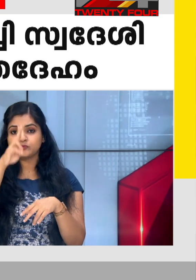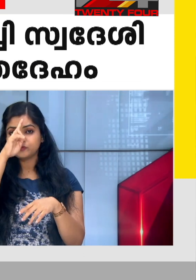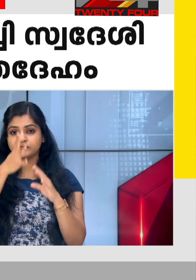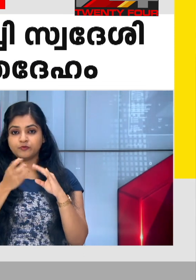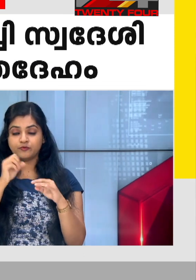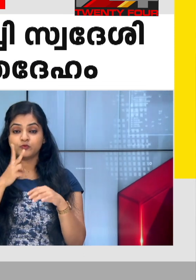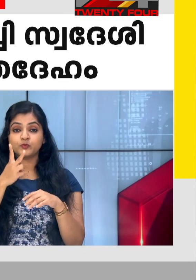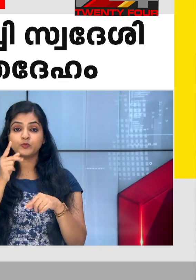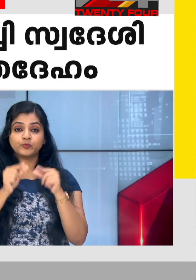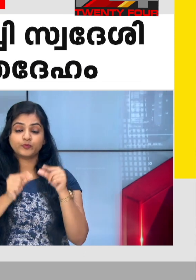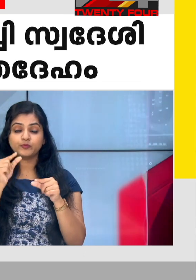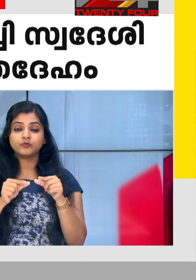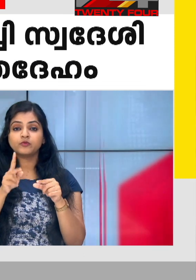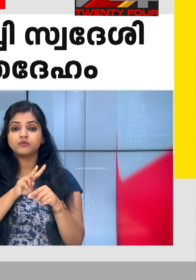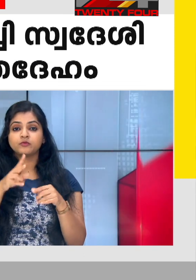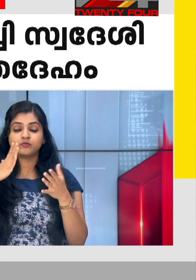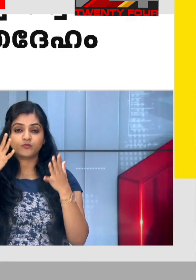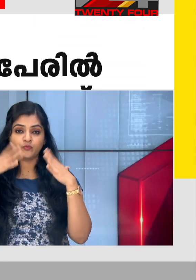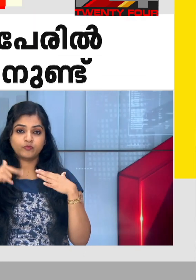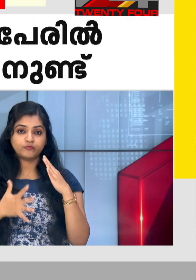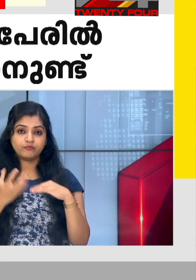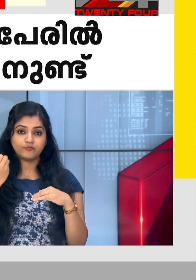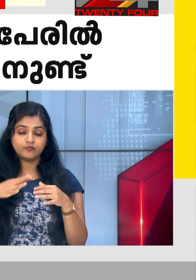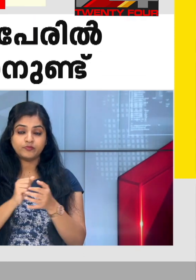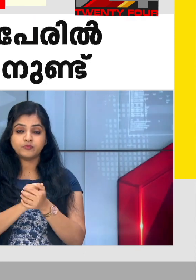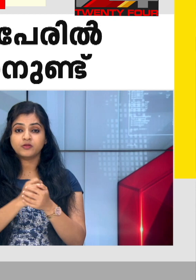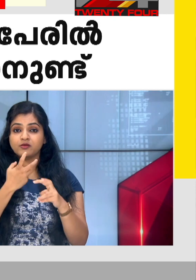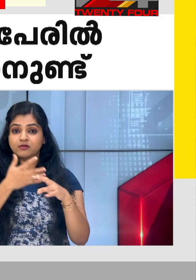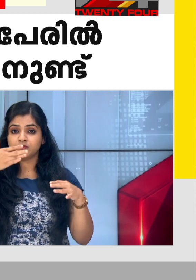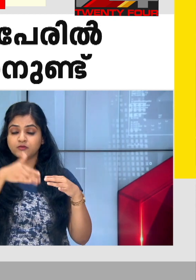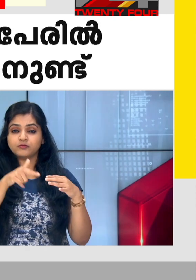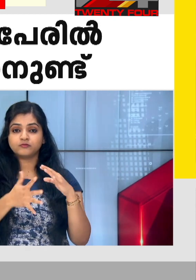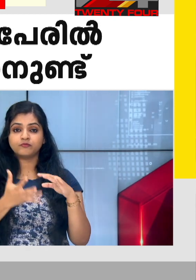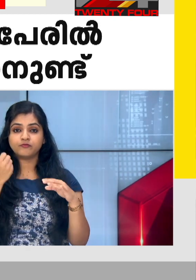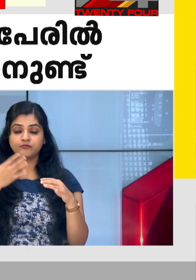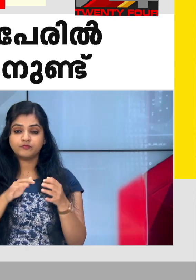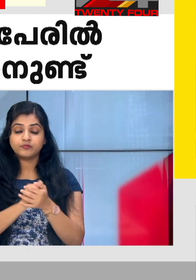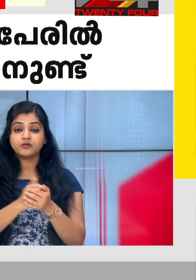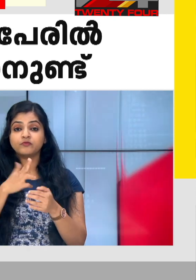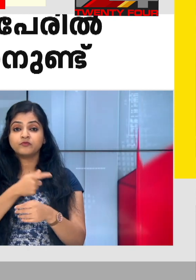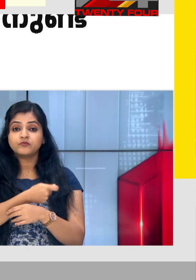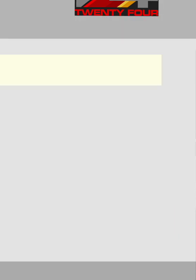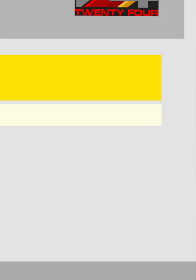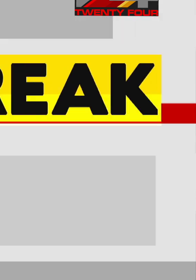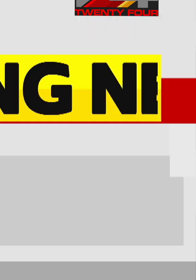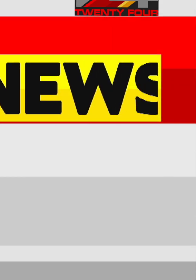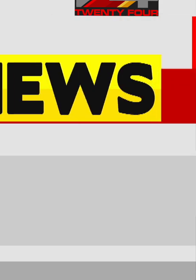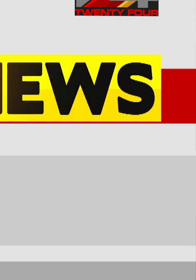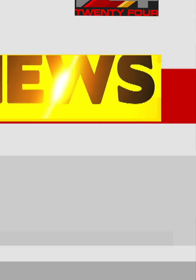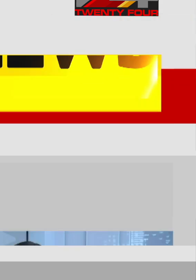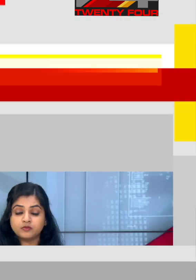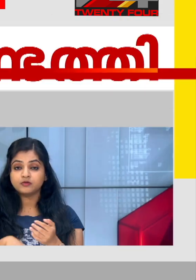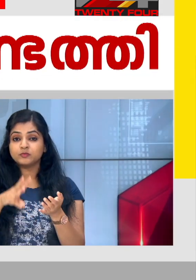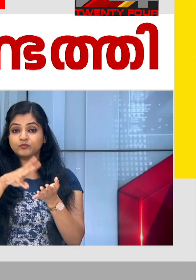ഇന്ന് കണ്ടെത്തിയത്. 2 പേരുടെയും മൃതദേഹം പുലിമുട്ടുകൾക്കിടയിൽ നിന്നാണ് കണ്ടെത്തിയത്. ഇതിൽ പ്രധാനമായും മത്സ്യത്തൊഴിലാളികൾ പറയുന്നത്